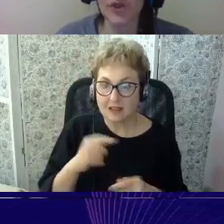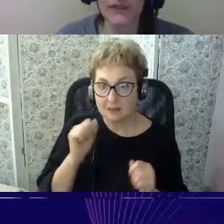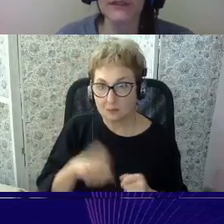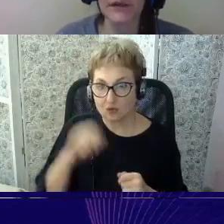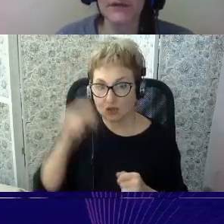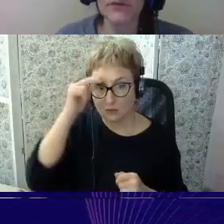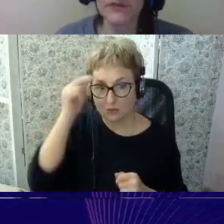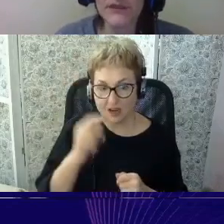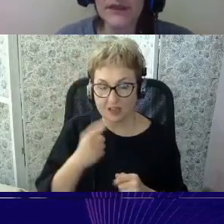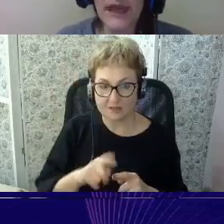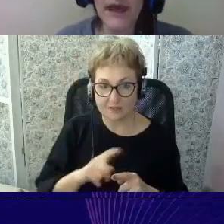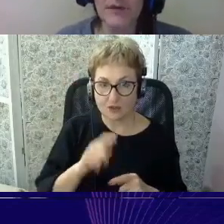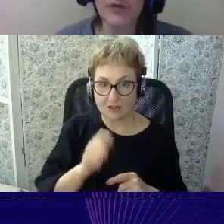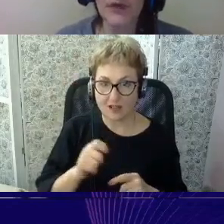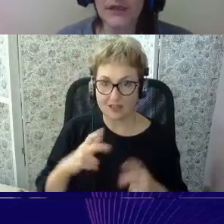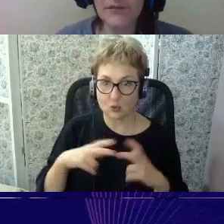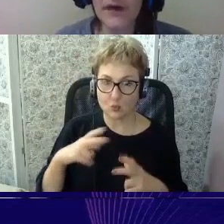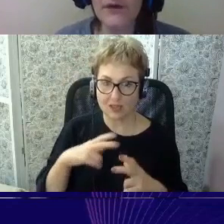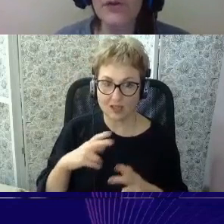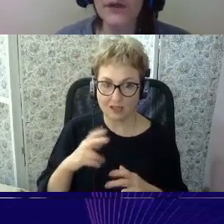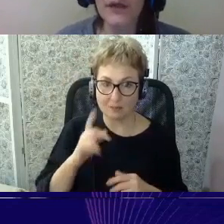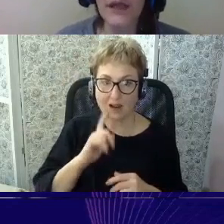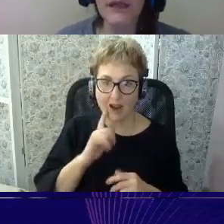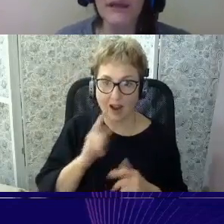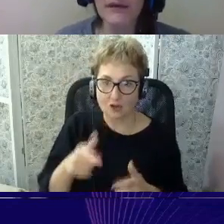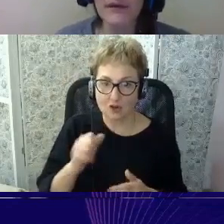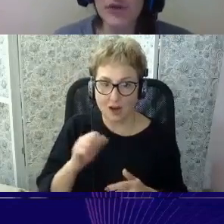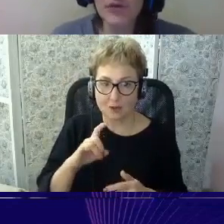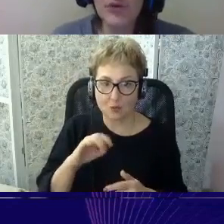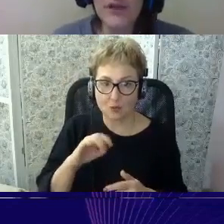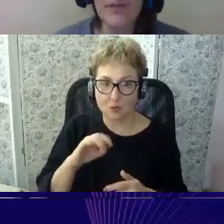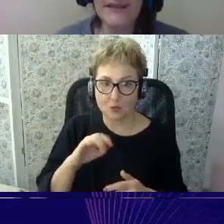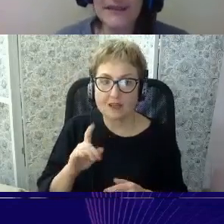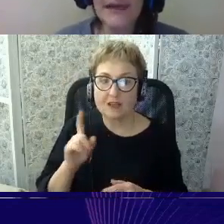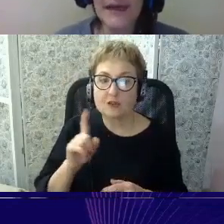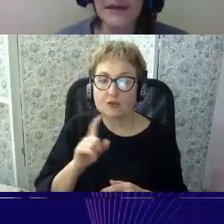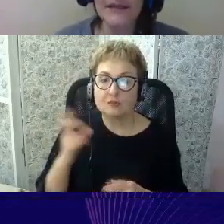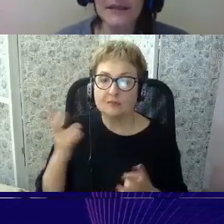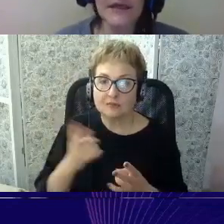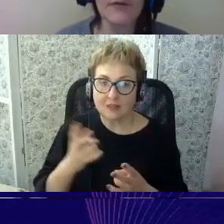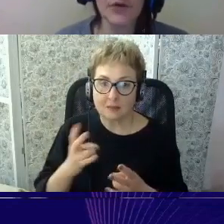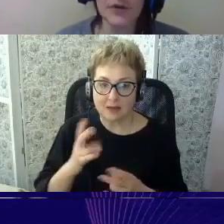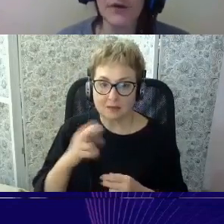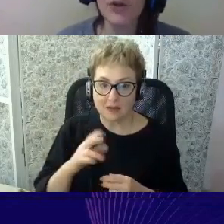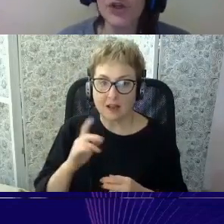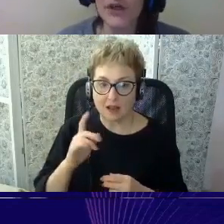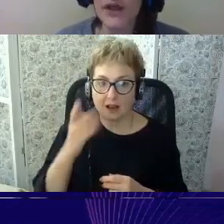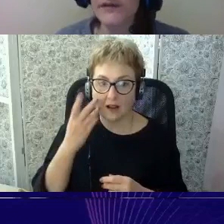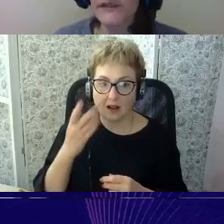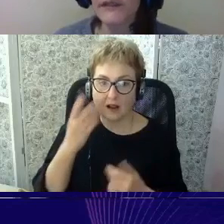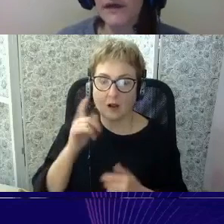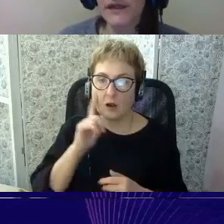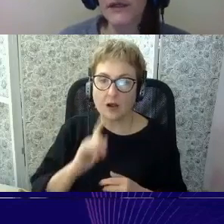может обучаться данный студент, абитуриент пока еще, да, и что будет необходимо для организации комфортного